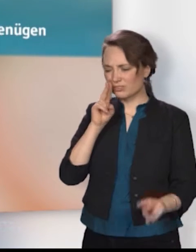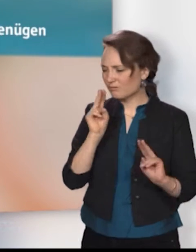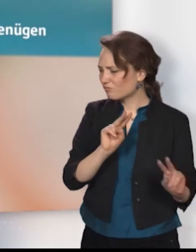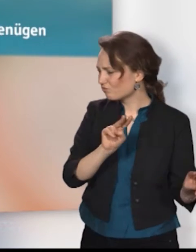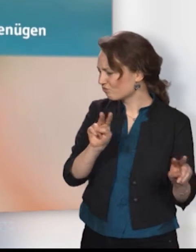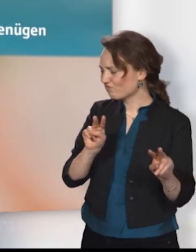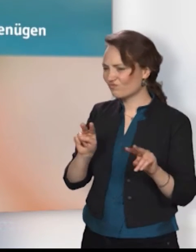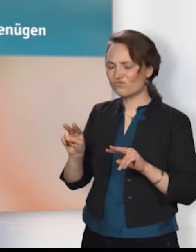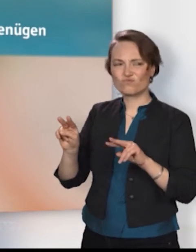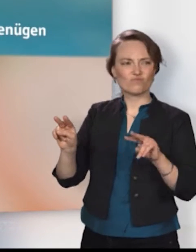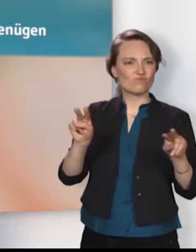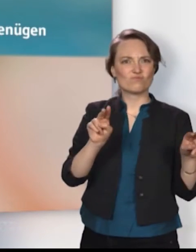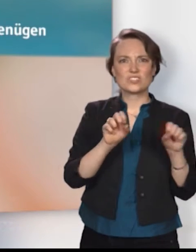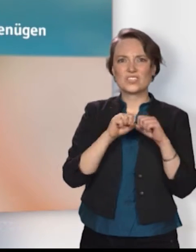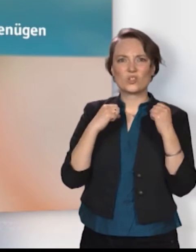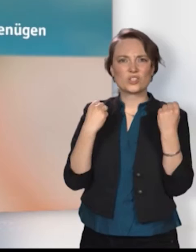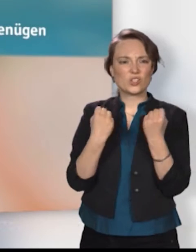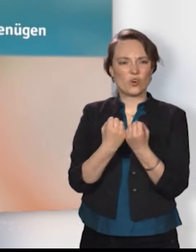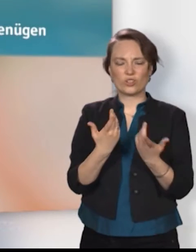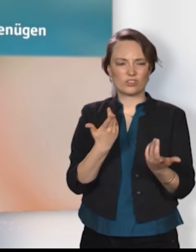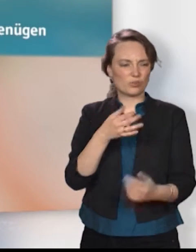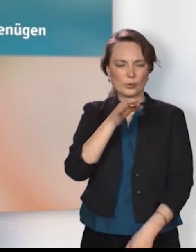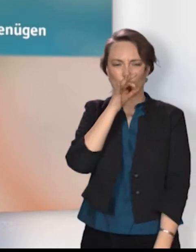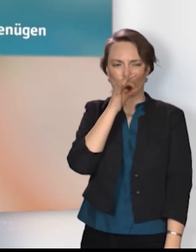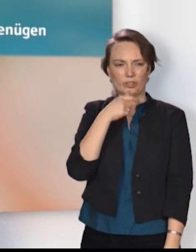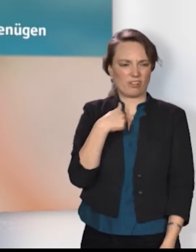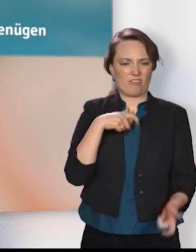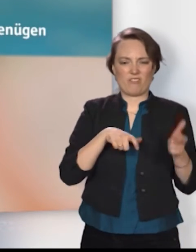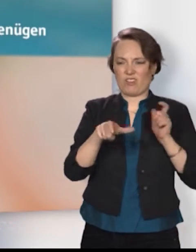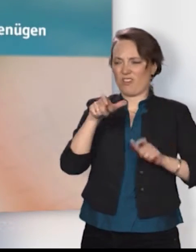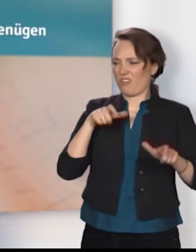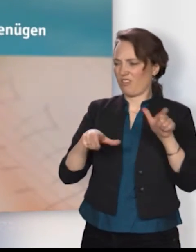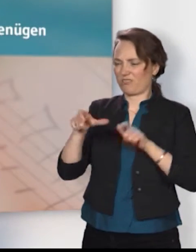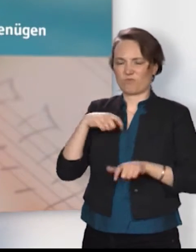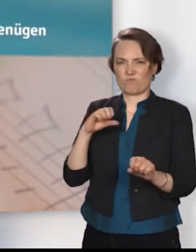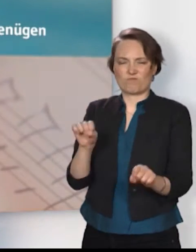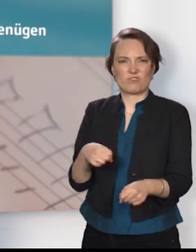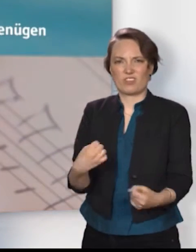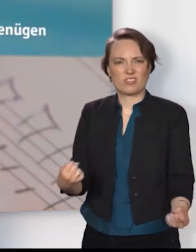Es scheint uns aussichtslos, sich noch zu wehren.